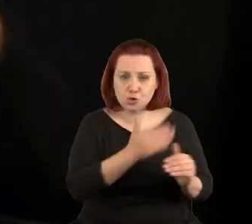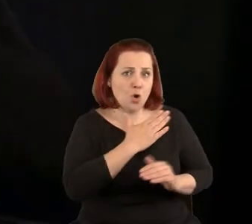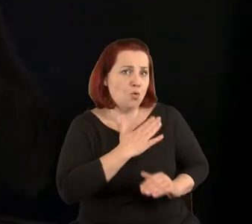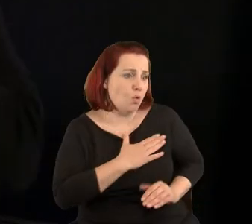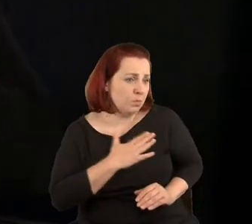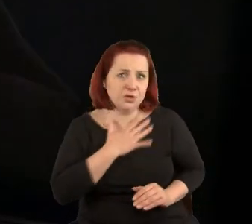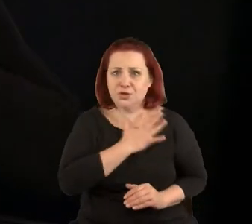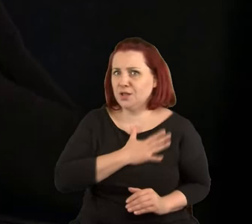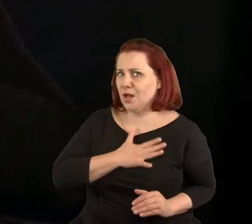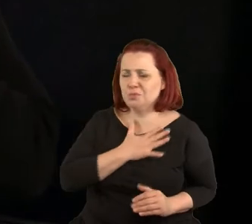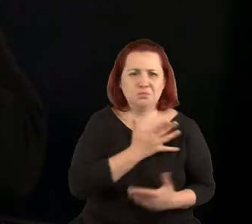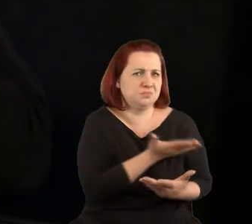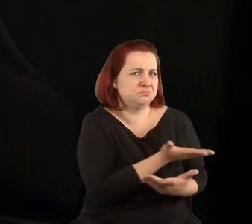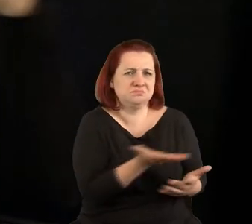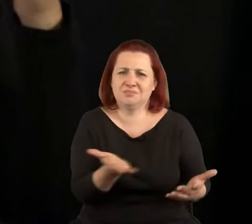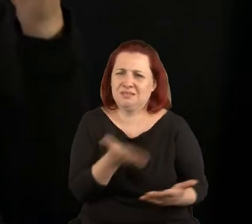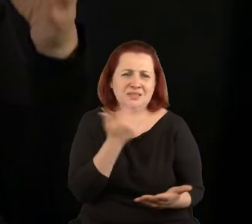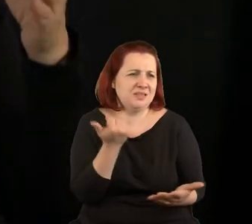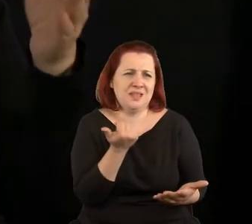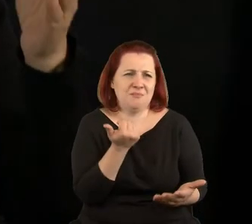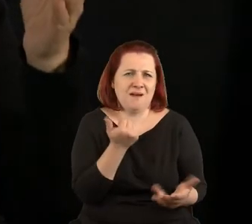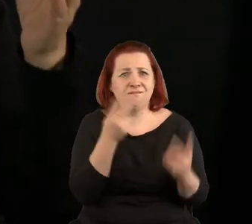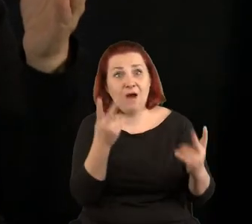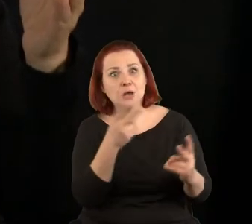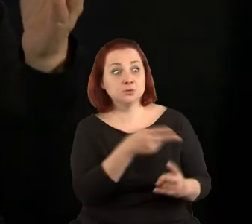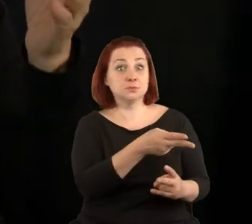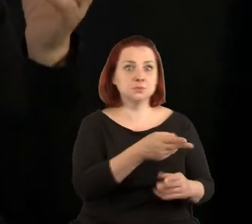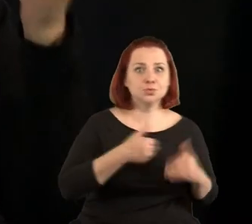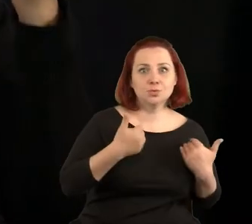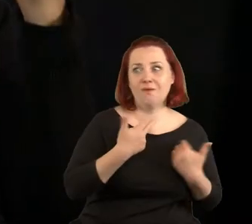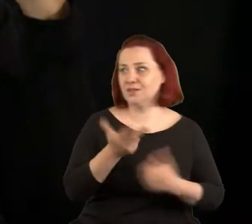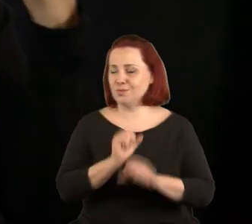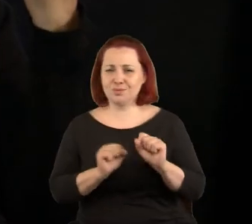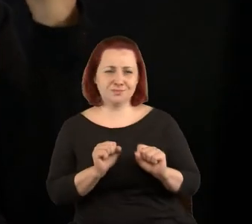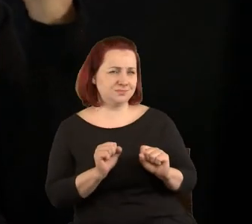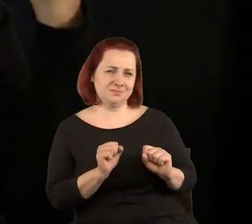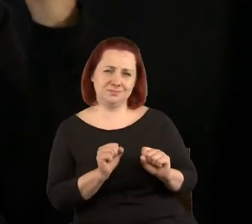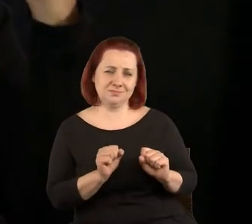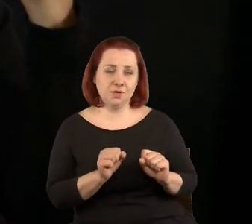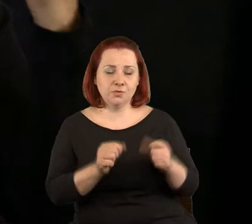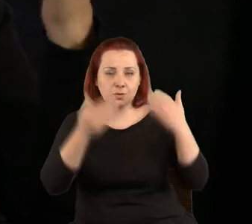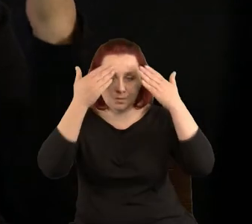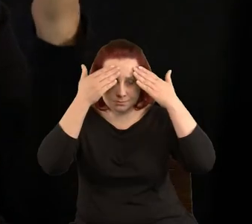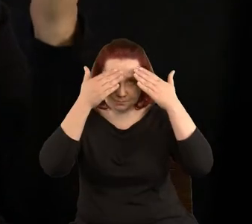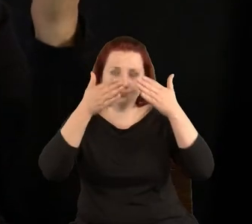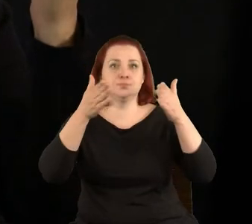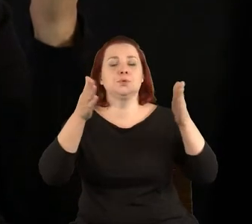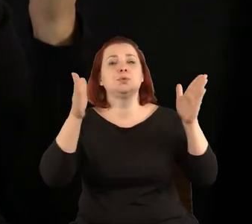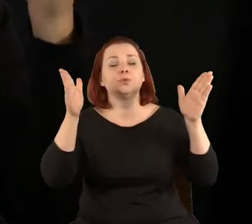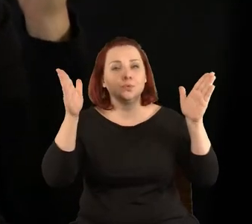i że nie ma tu znaczenia kwestia właśnie niepełnosprawności i wtedy dopiero otworzyło mi się w